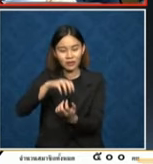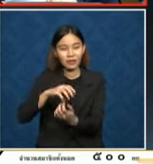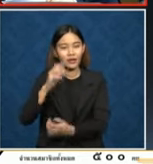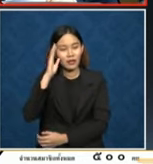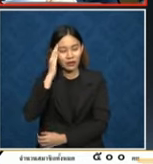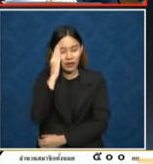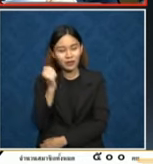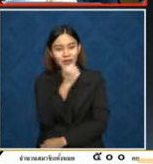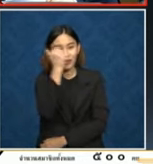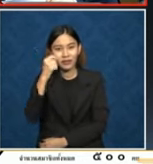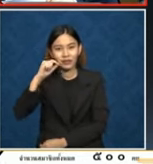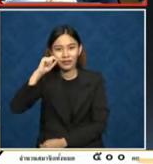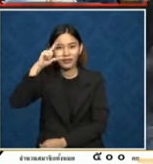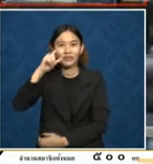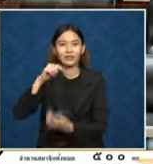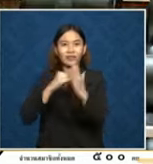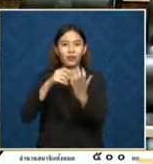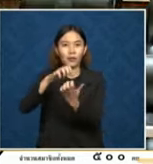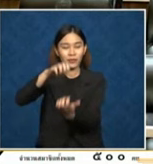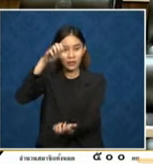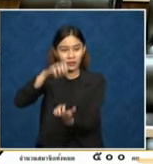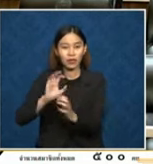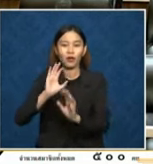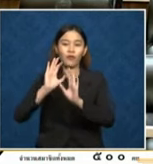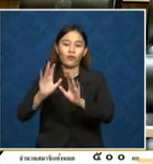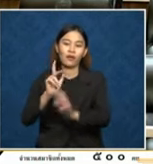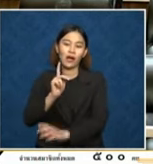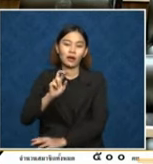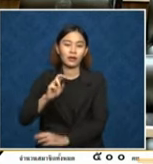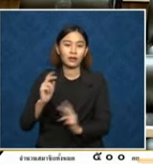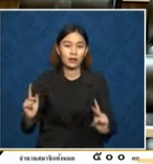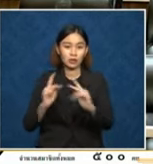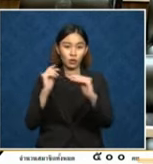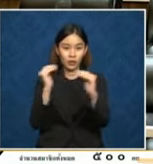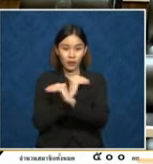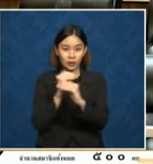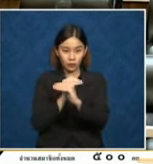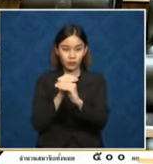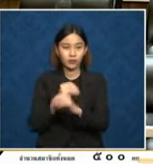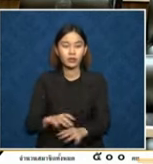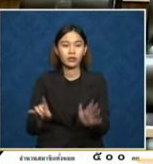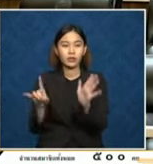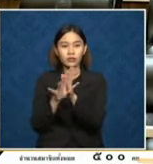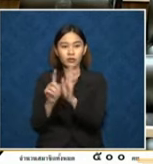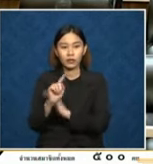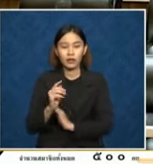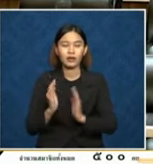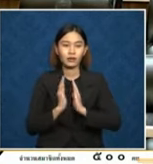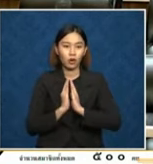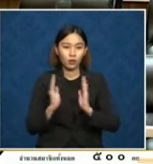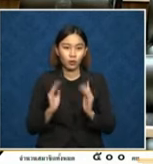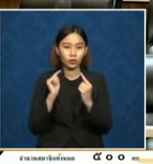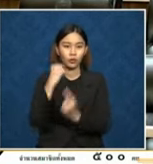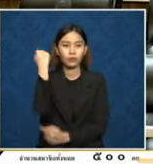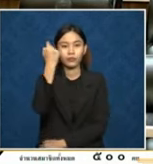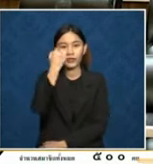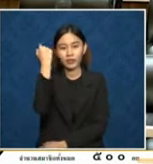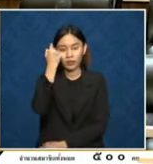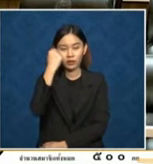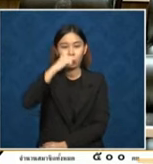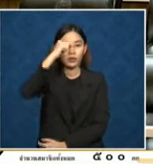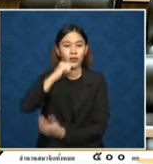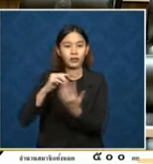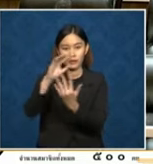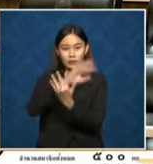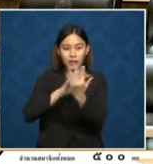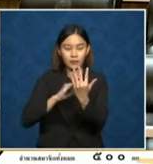จะขอฝากท่านประธานไปยังกรมทางหลวงกระทรวงคมนาคมด้วยครับสุดท้ายผมขอขอบคุณการท่องเที่ยวแห่งประเทศไ